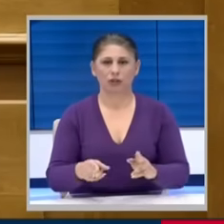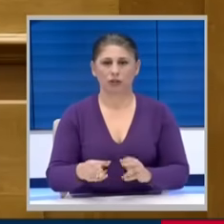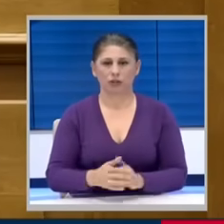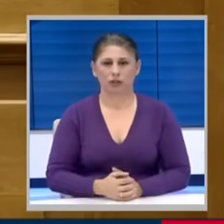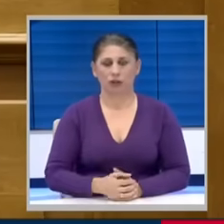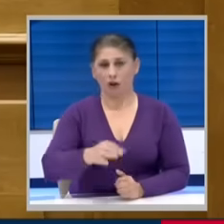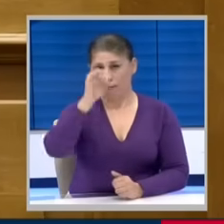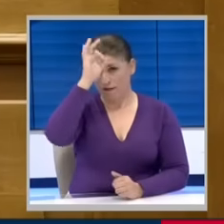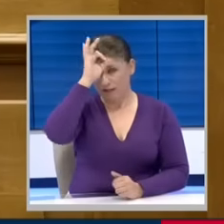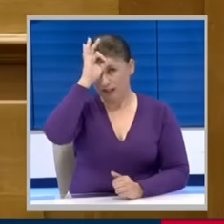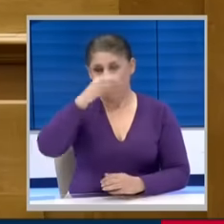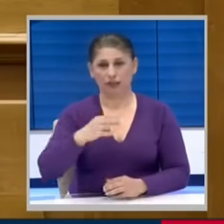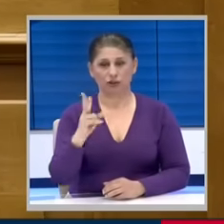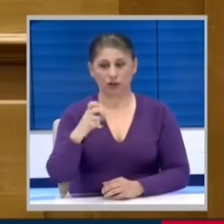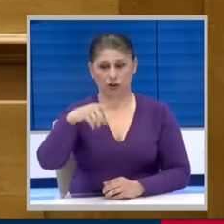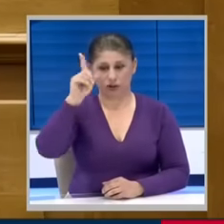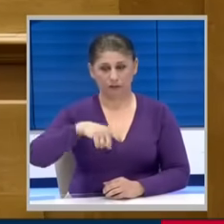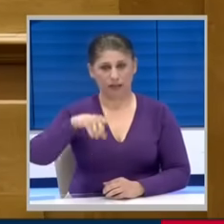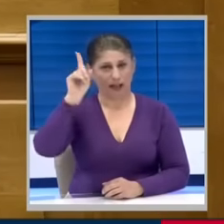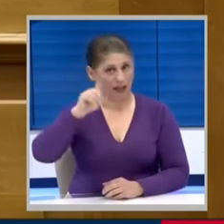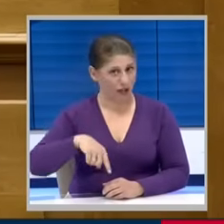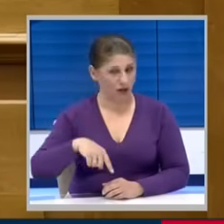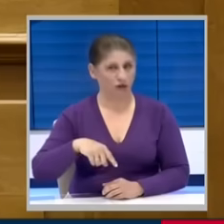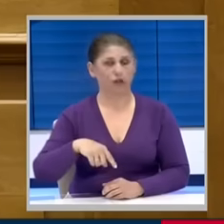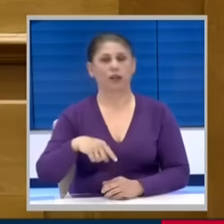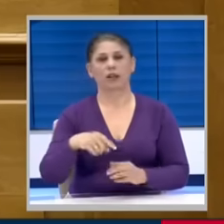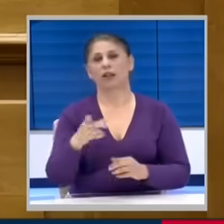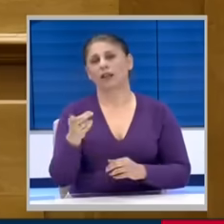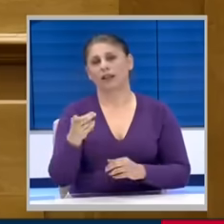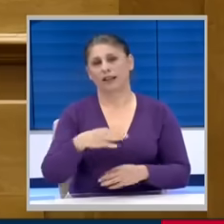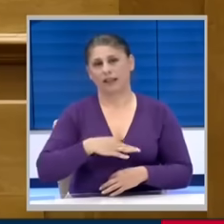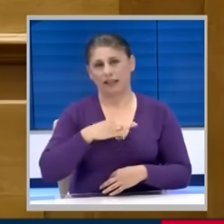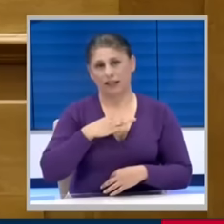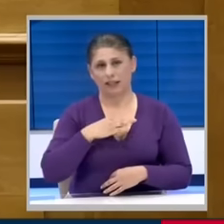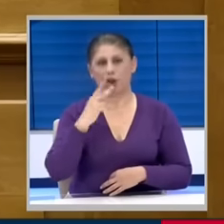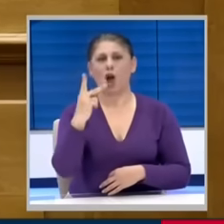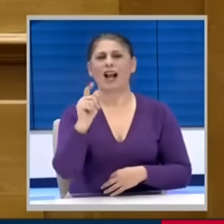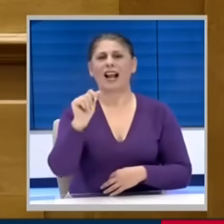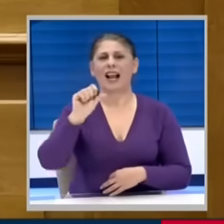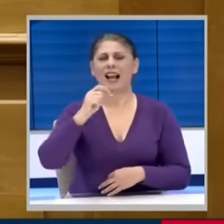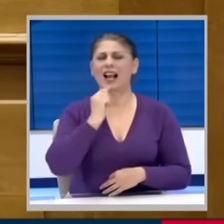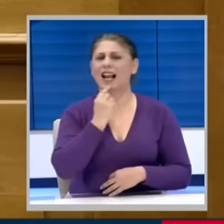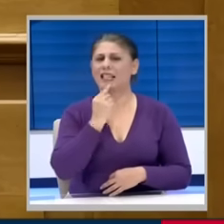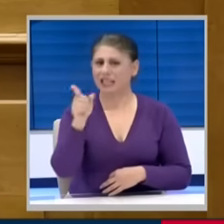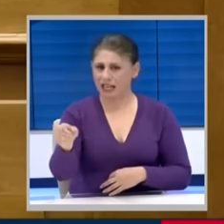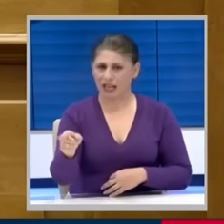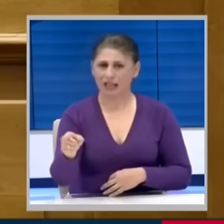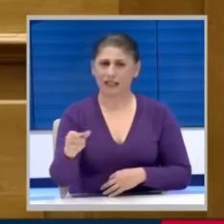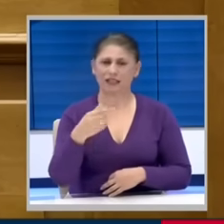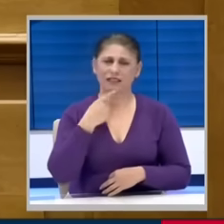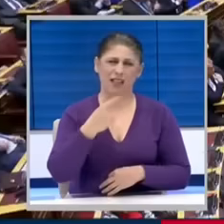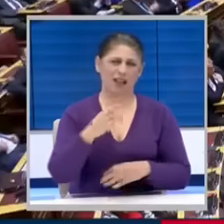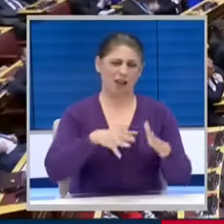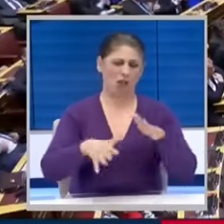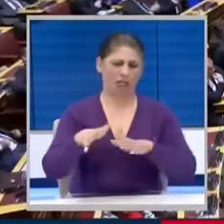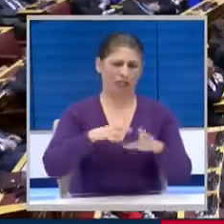των 20 ημερών, κύριος Κασελάκης, τις ανιστόρητες ανοησίες περί παρατηρητών, περί νοθείας εκλογών και περί αποχώρησης